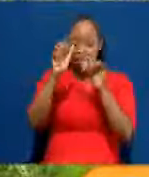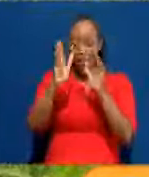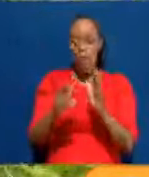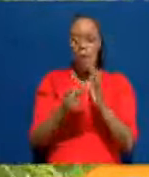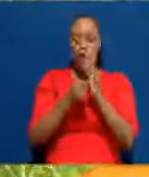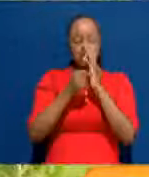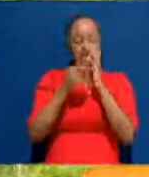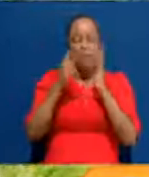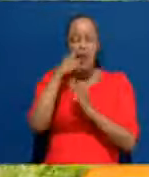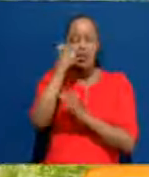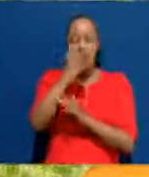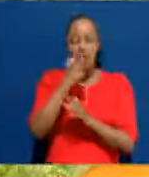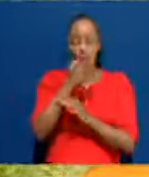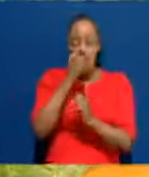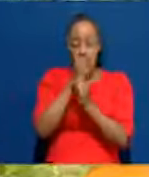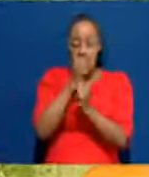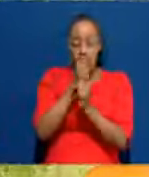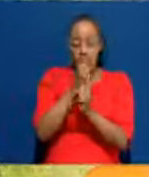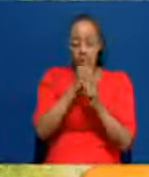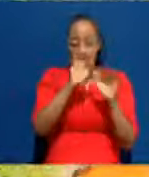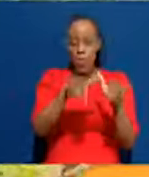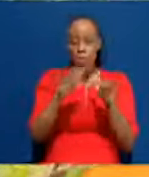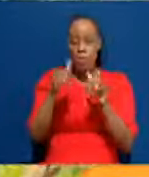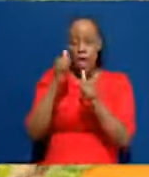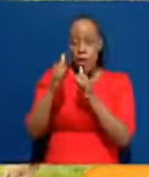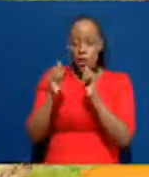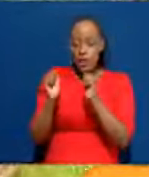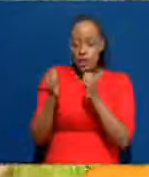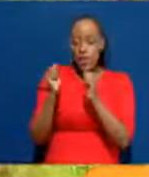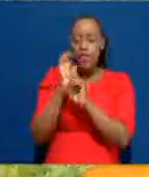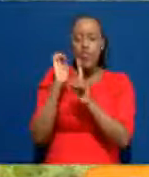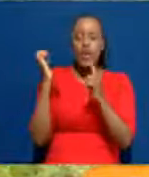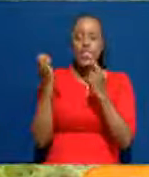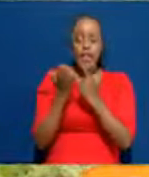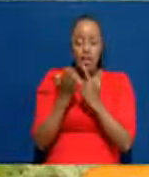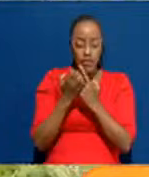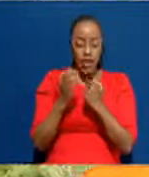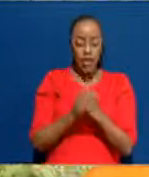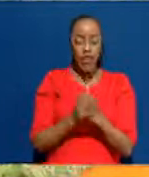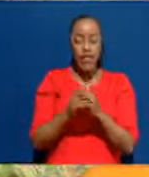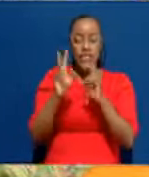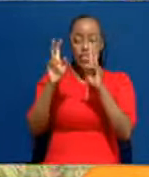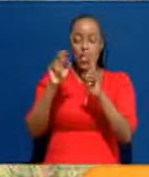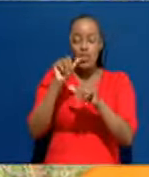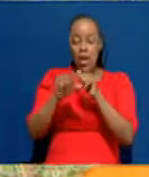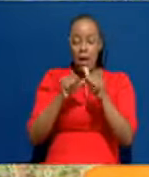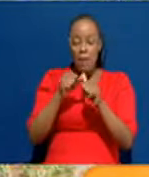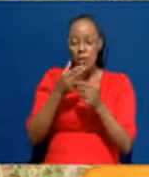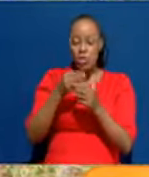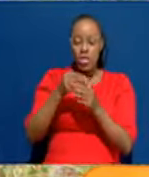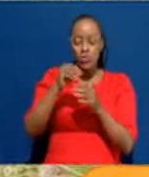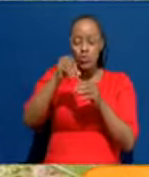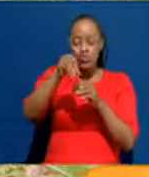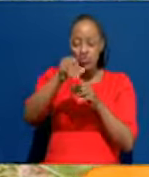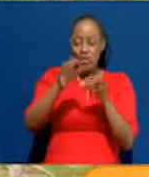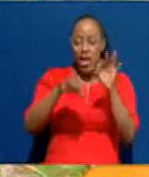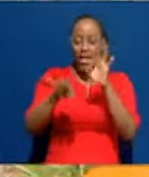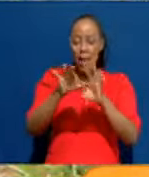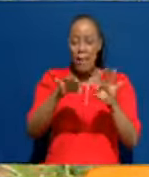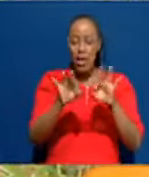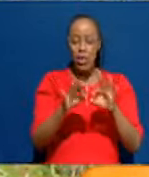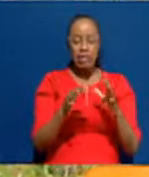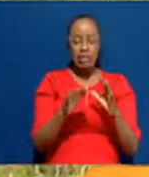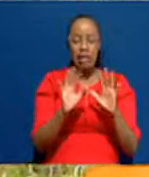tajika anayeeneza mfumo wa kilimo kilicho salama kwa mazingira. Hii mambo ya kuweka kemikali na